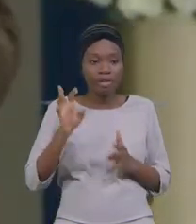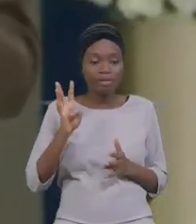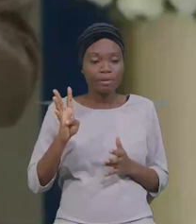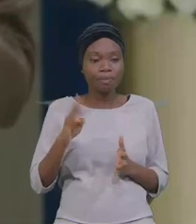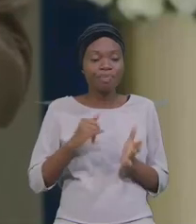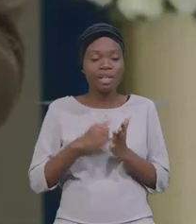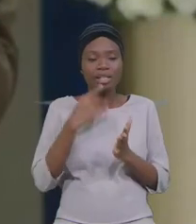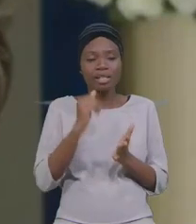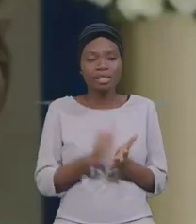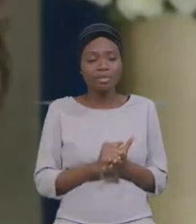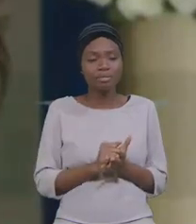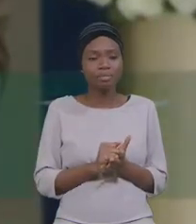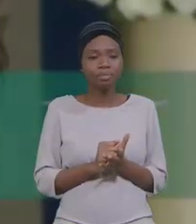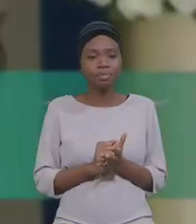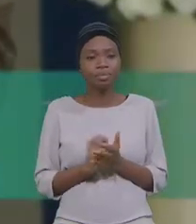verset 4,